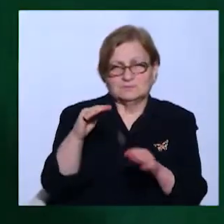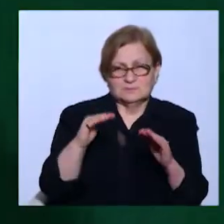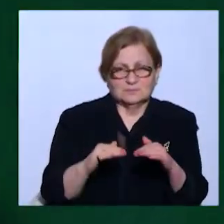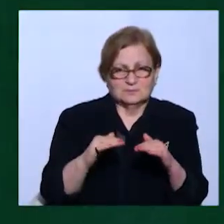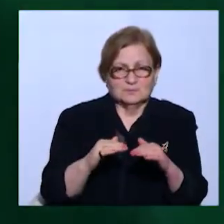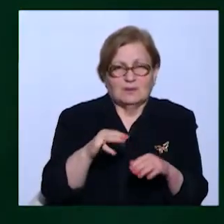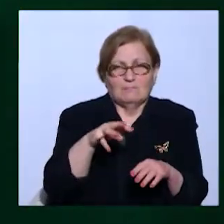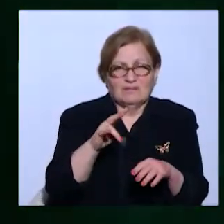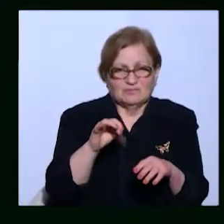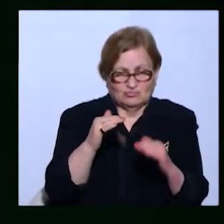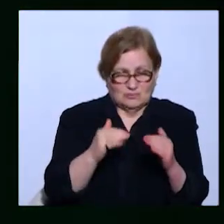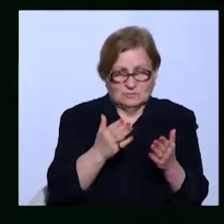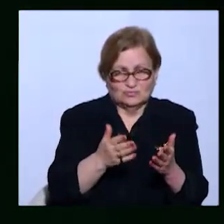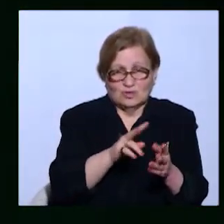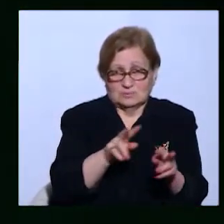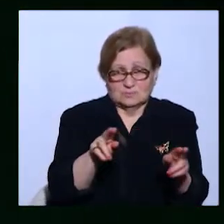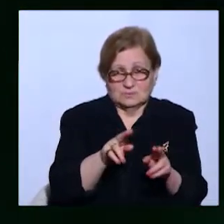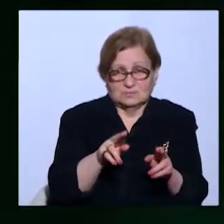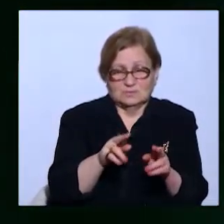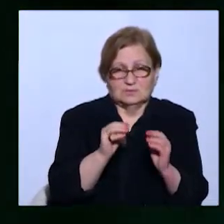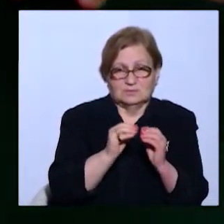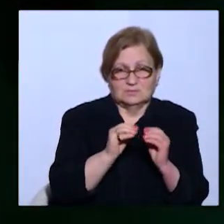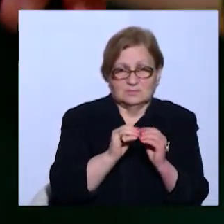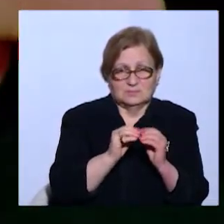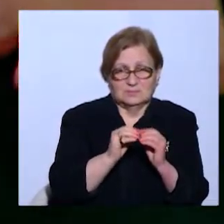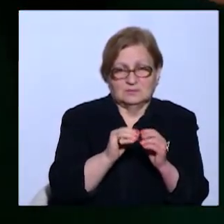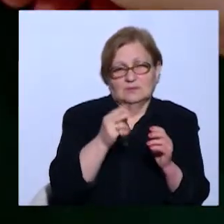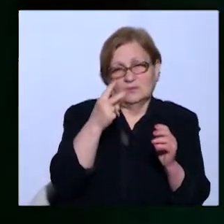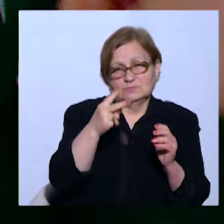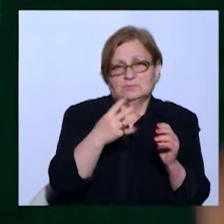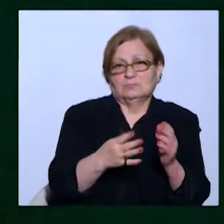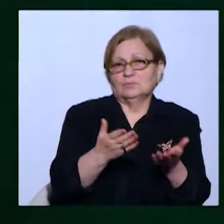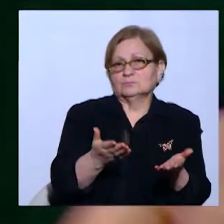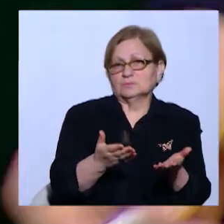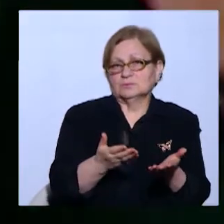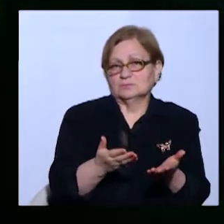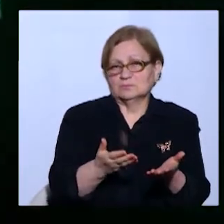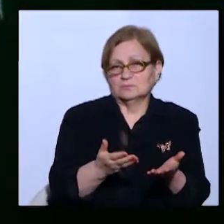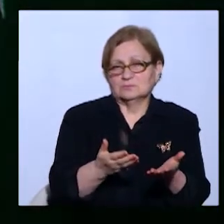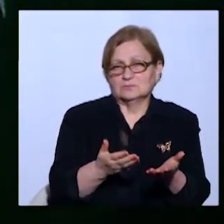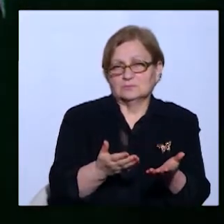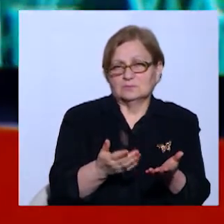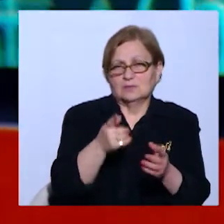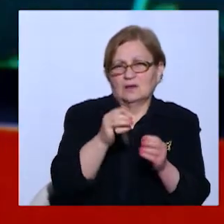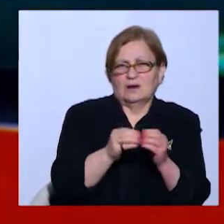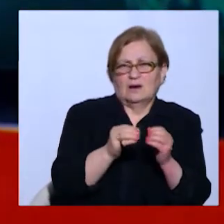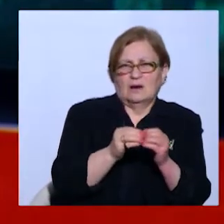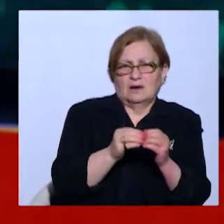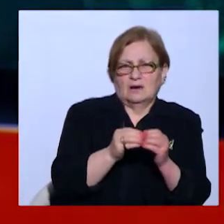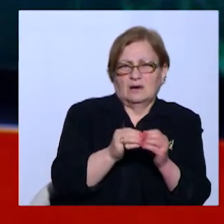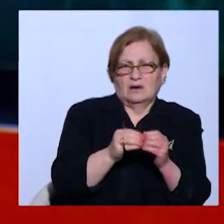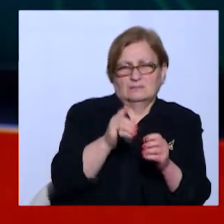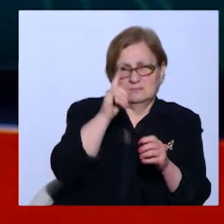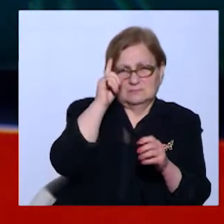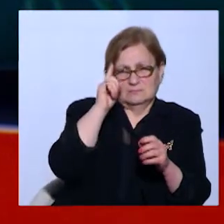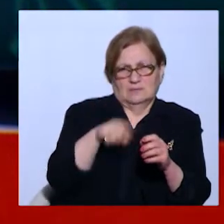ერთ ეგვიო მნიშვნელით. ეს არის 10 24-დი. დავანებეთ, ახლა მეტყვი კაცო, 10 მე-4-დი რო წერ, ხო იცი